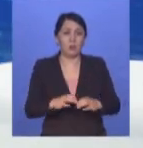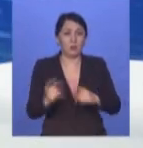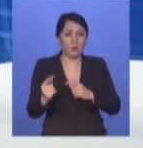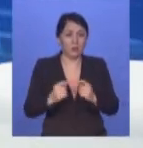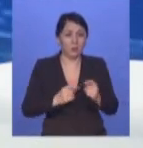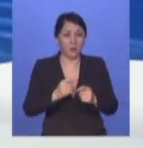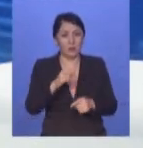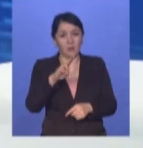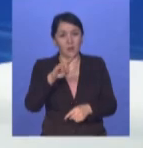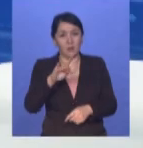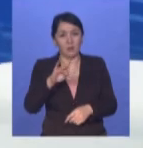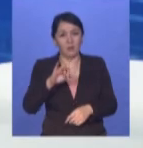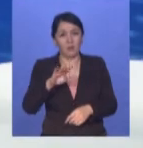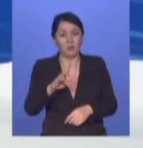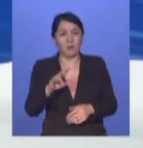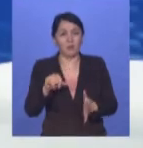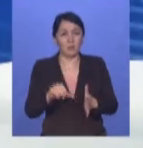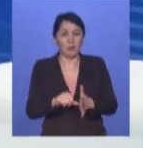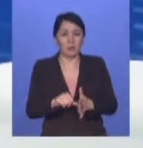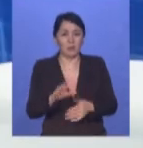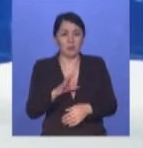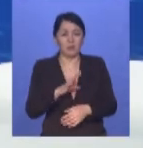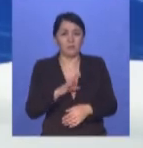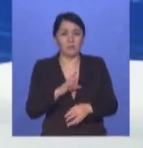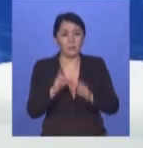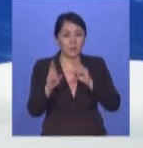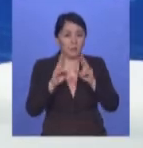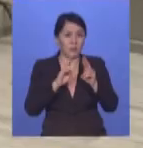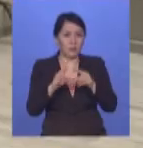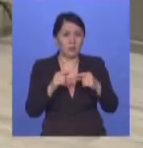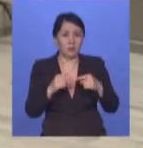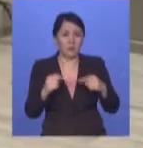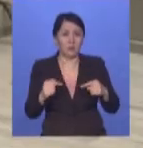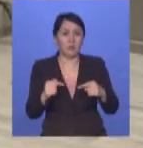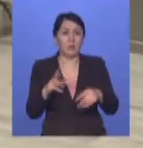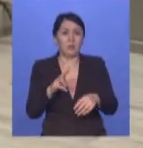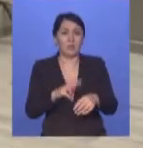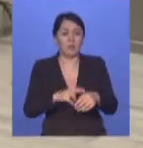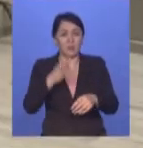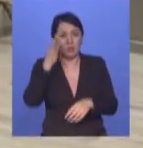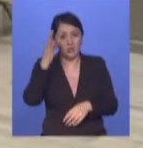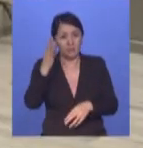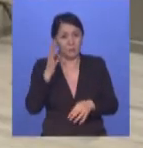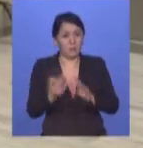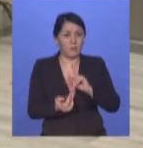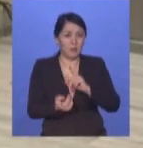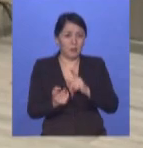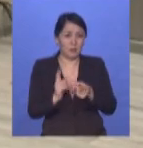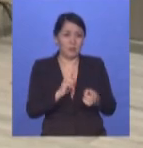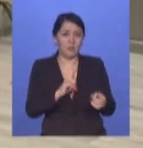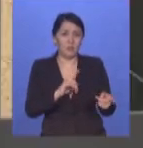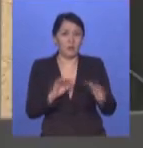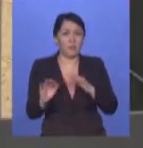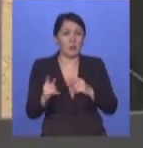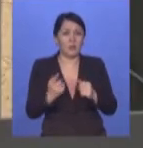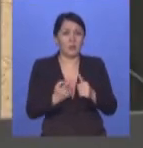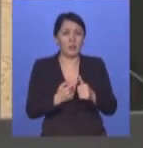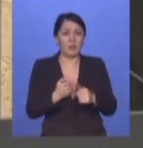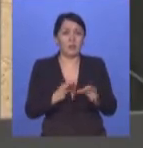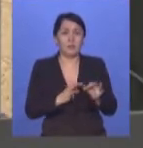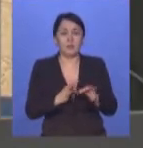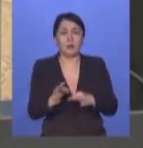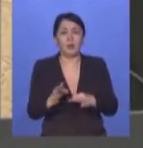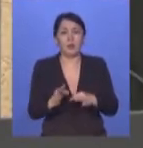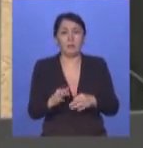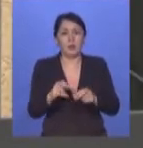мамандар қауымдастығының президенті Сағат Алтынбеков қатысты. Жиында түрлі санаттағы дәрігерлер тәжірибе алмасты. Іс-шара барысында